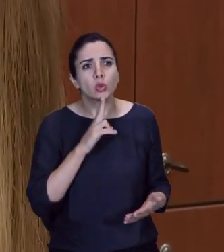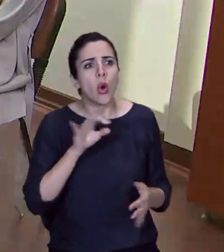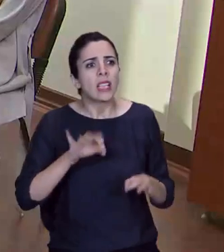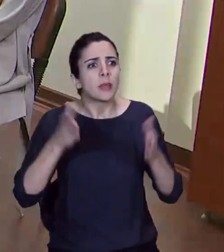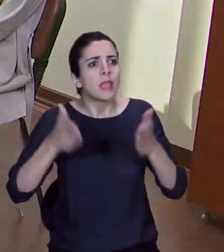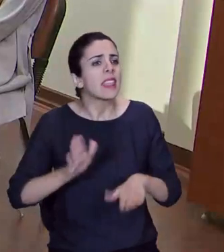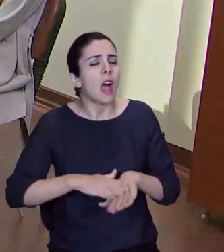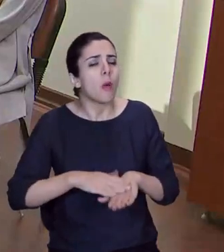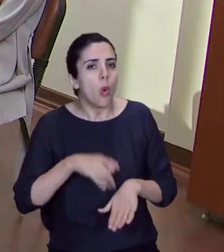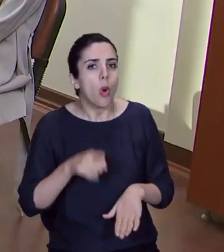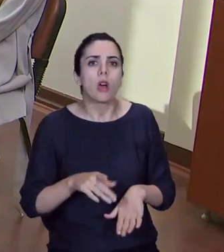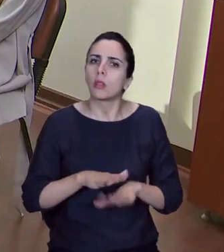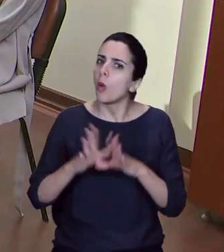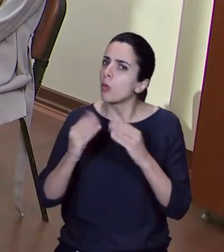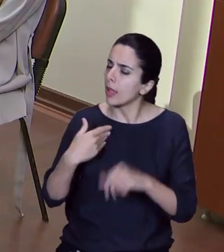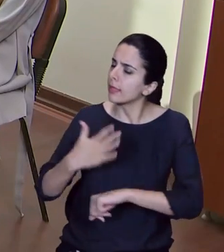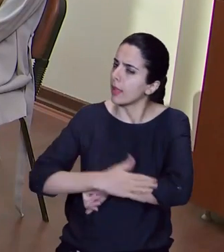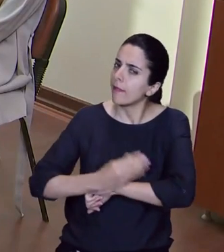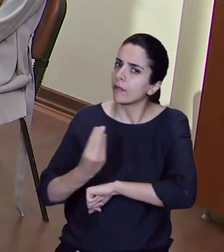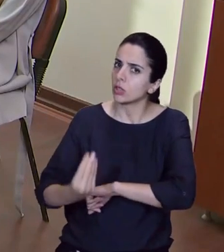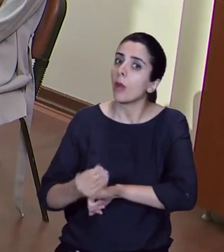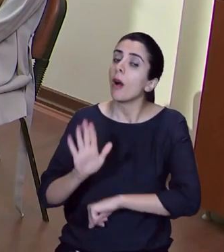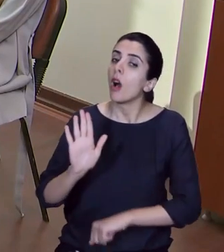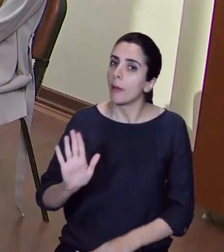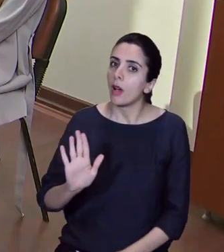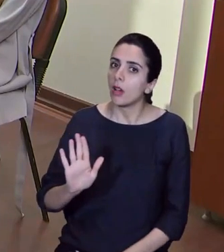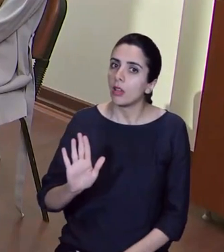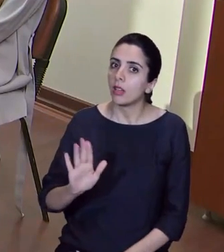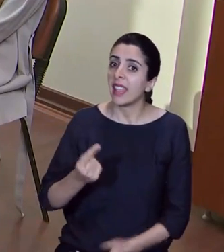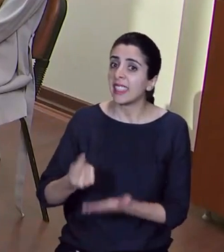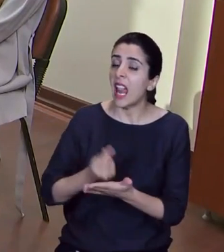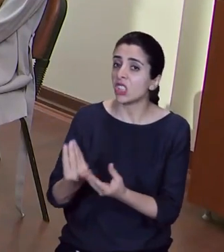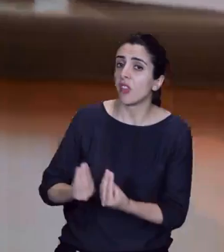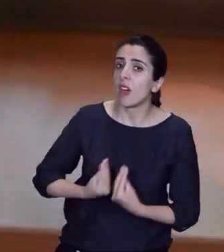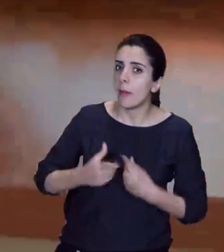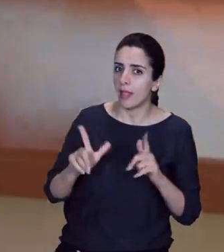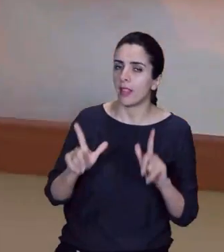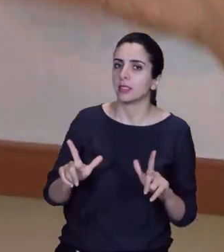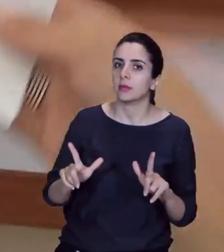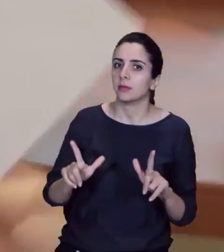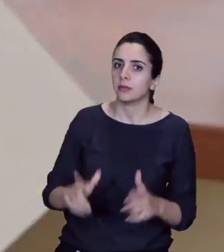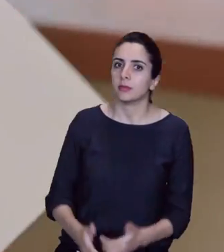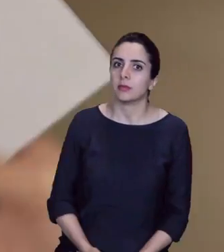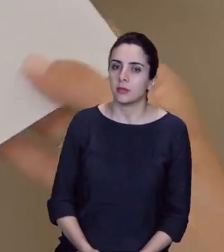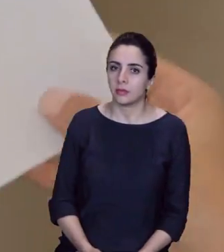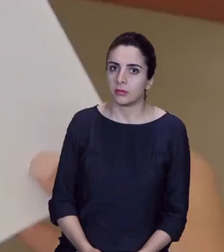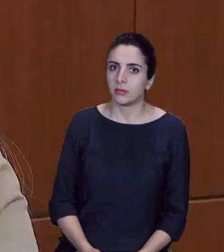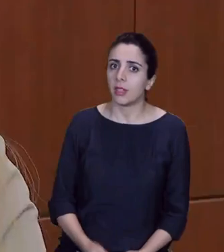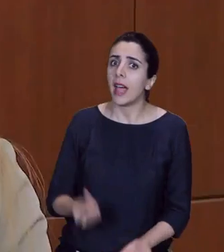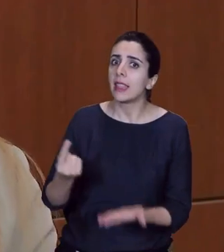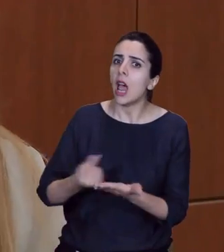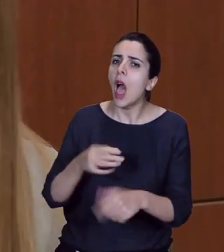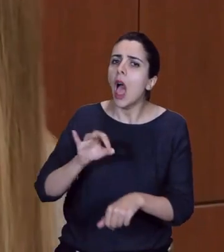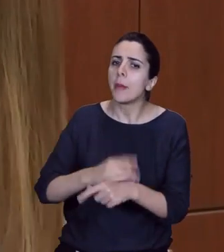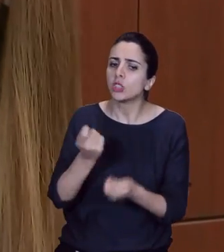hakkında. Tabii, size yardımcı olacağım. Ancak bir dilekçe yazmanız gerekiyor. Ben dilekçenizi